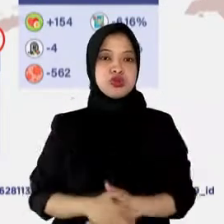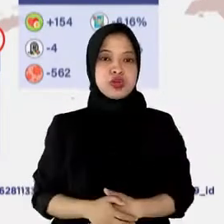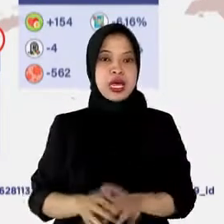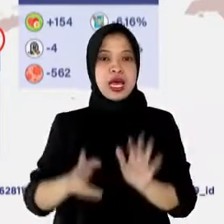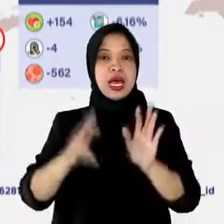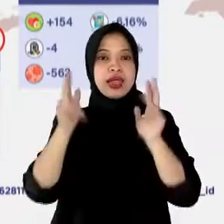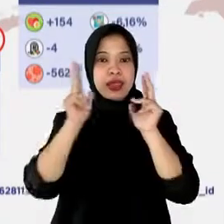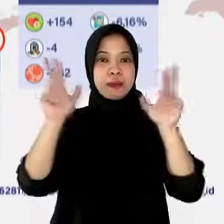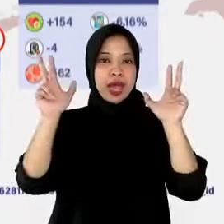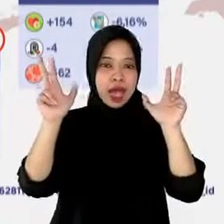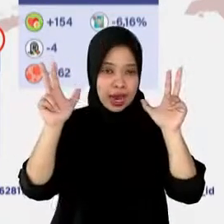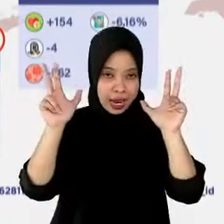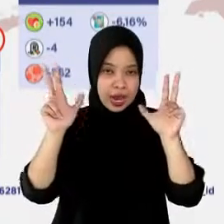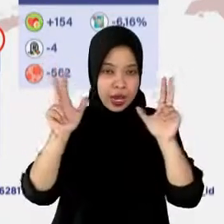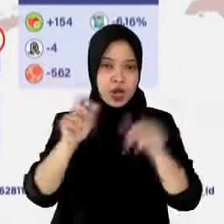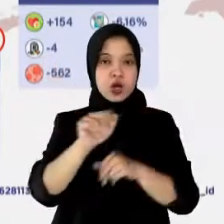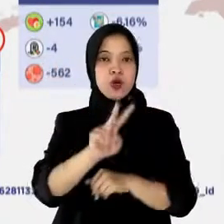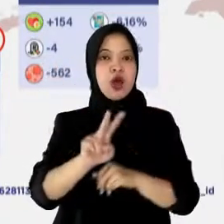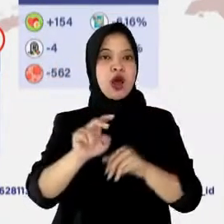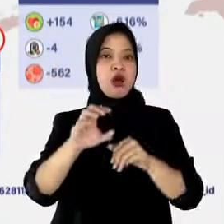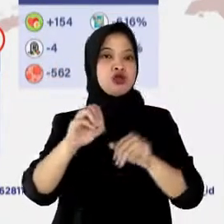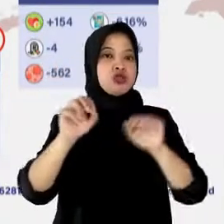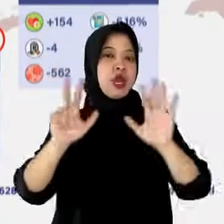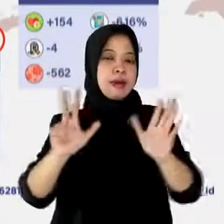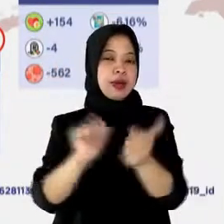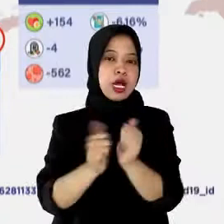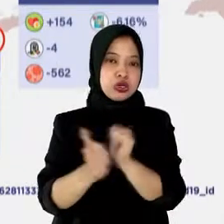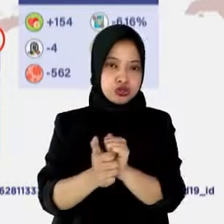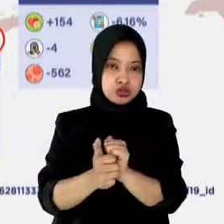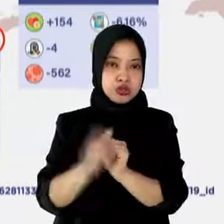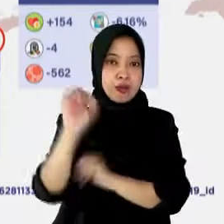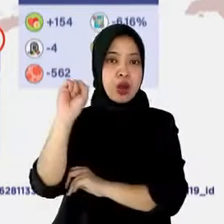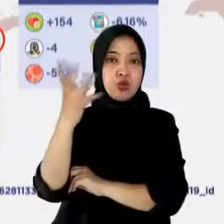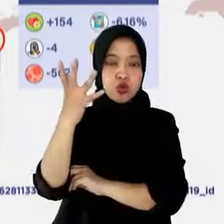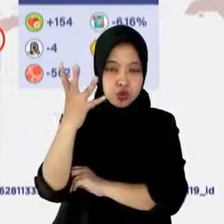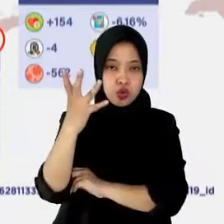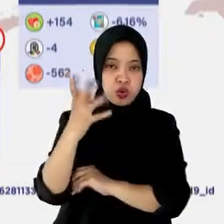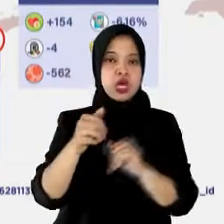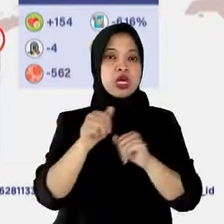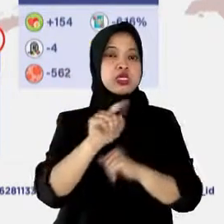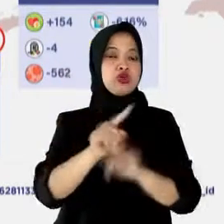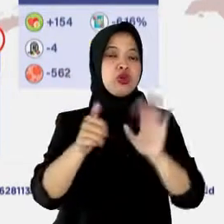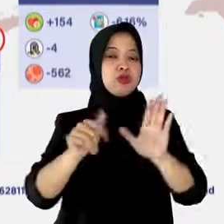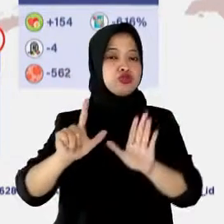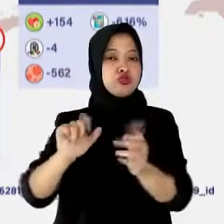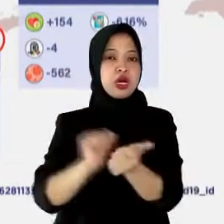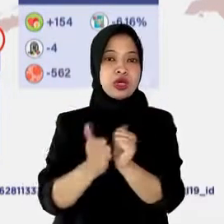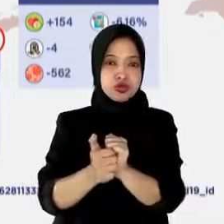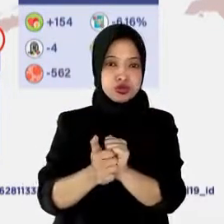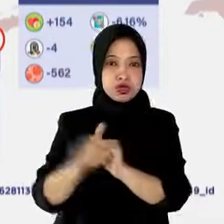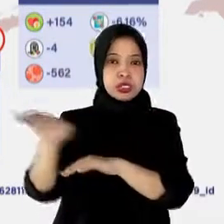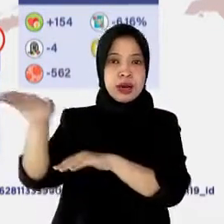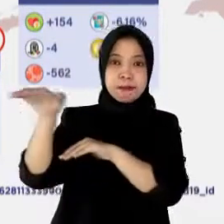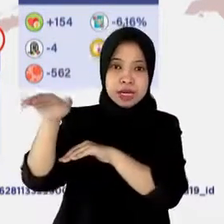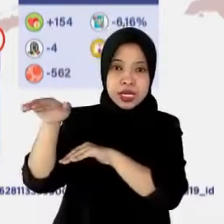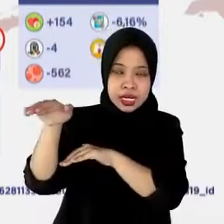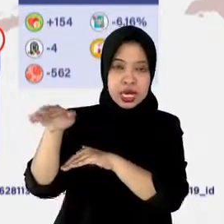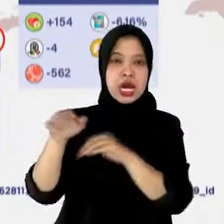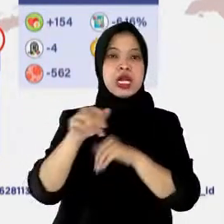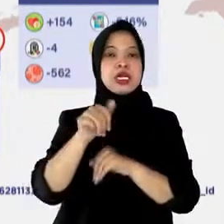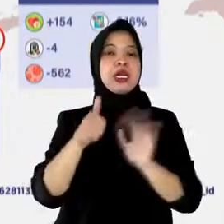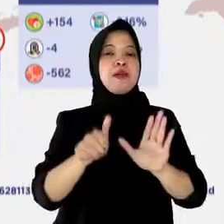NTB naik 286 shoes Maluku naik 167 kasus dan Jambi naik